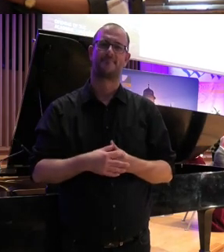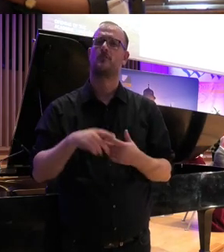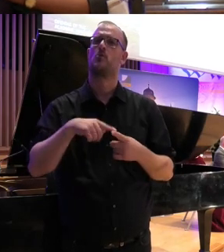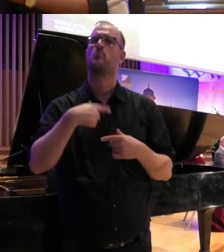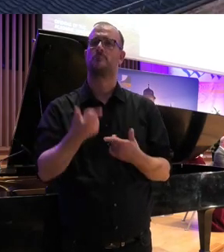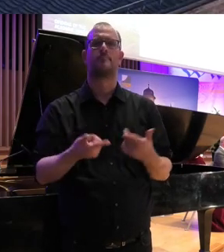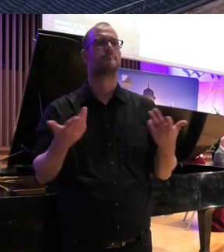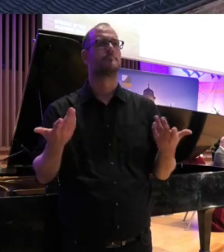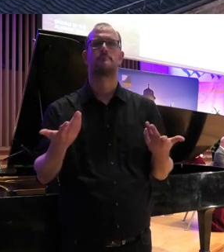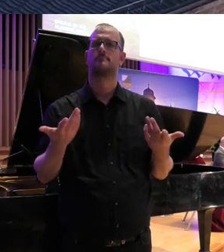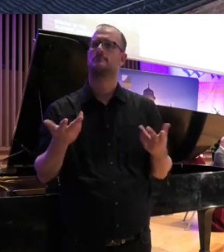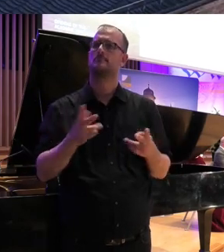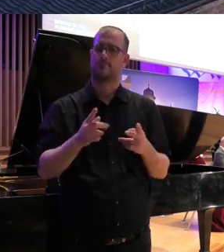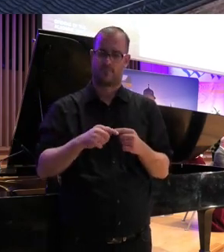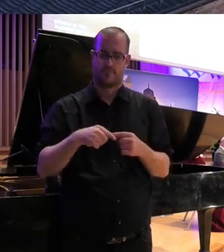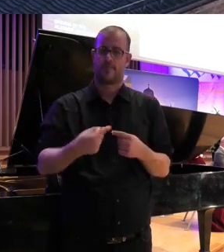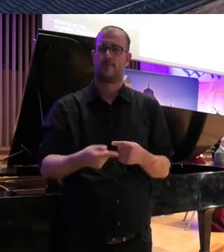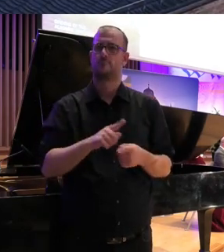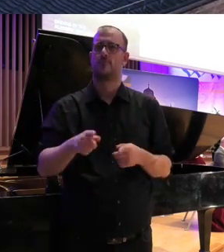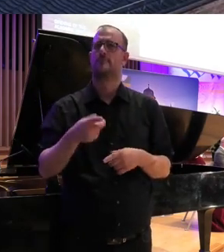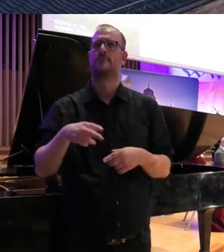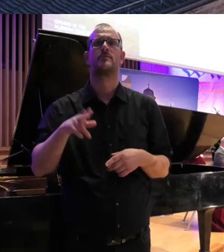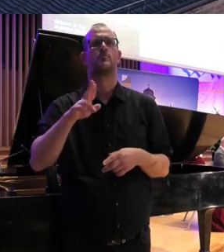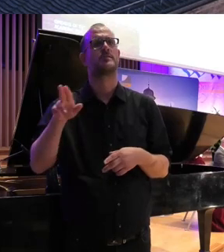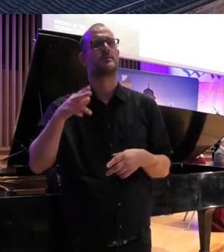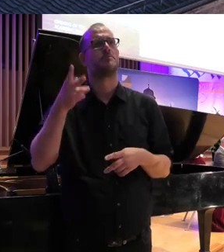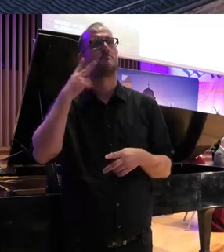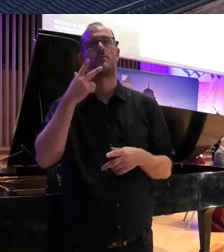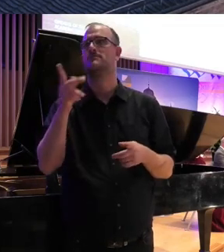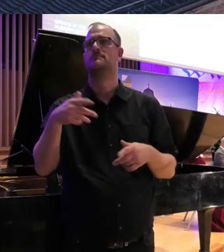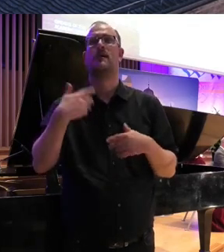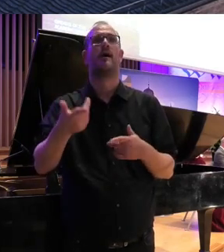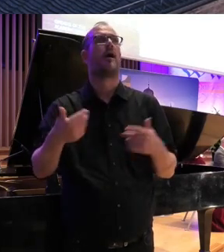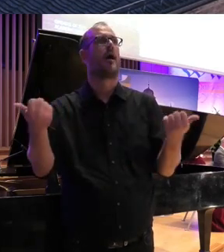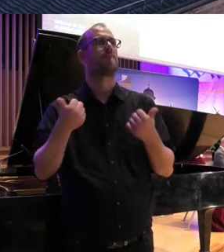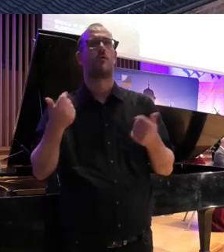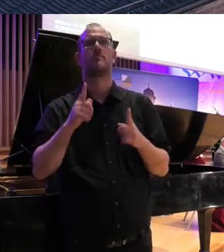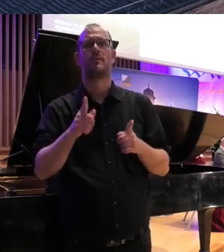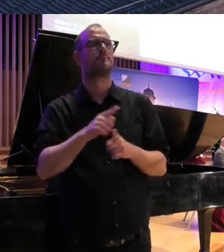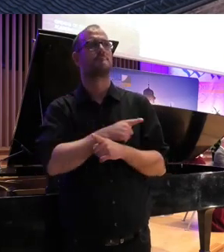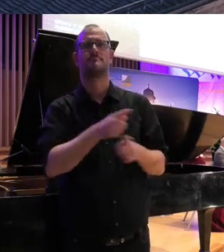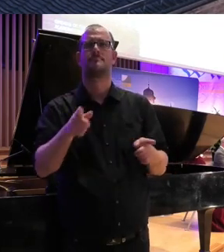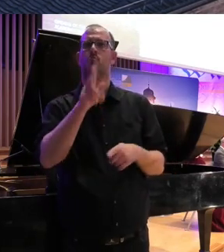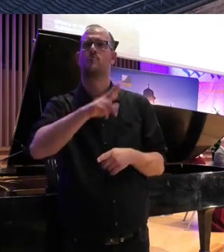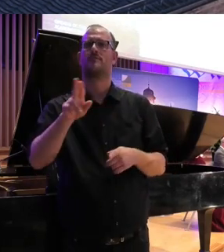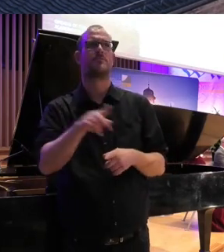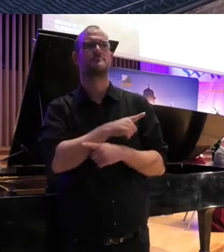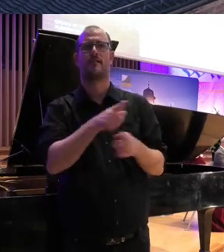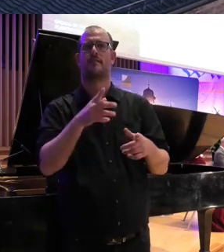danach war ja auch gerade direkt danach eigentlich die Uni Bonn in der Exzellenzinitiative so erfolgreich, dass danach vielleicht die ganze Universität halt so in den Fokus kam.